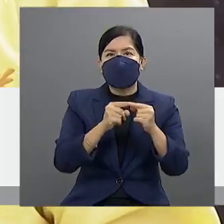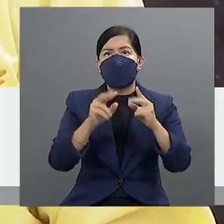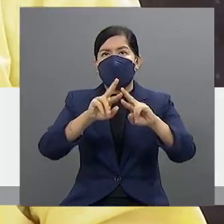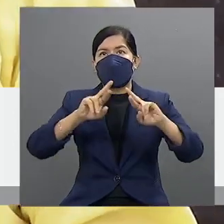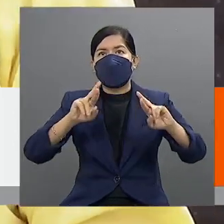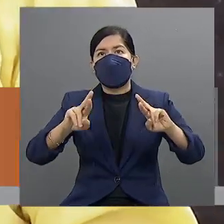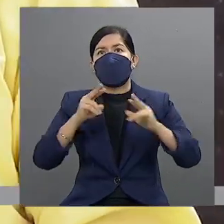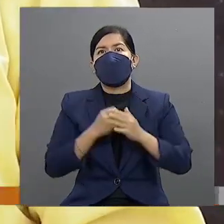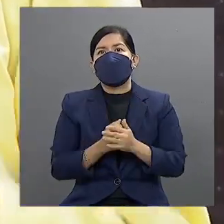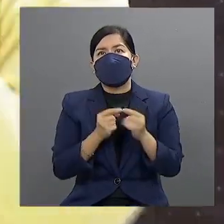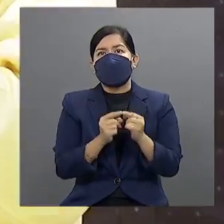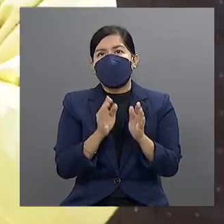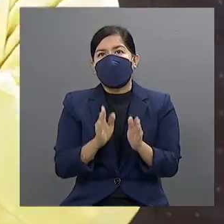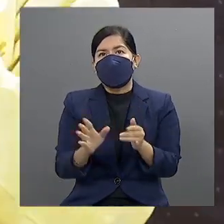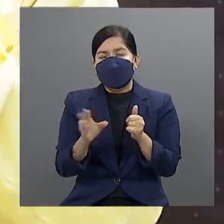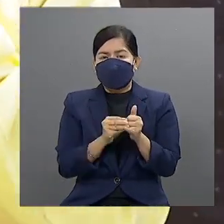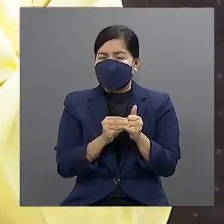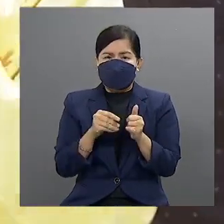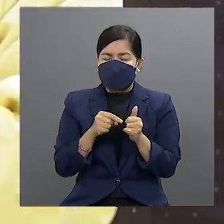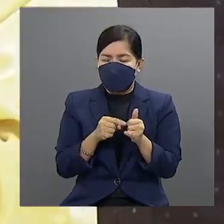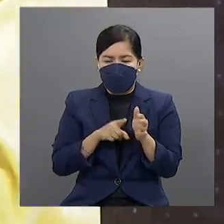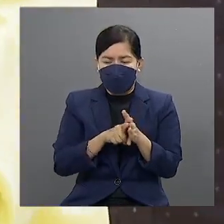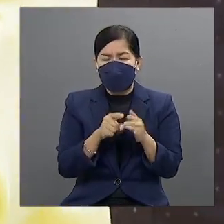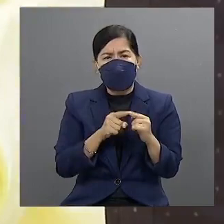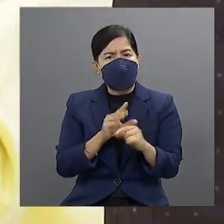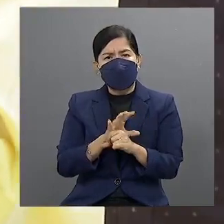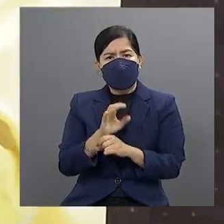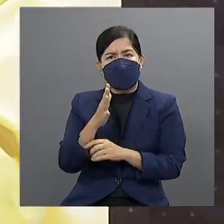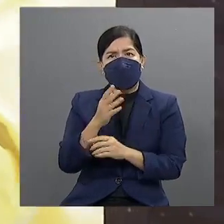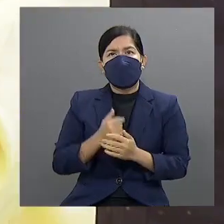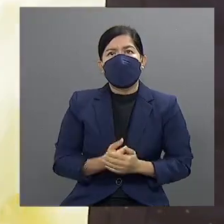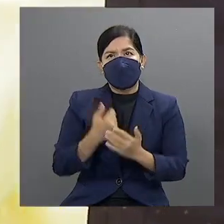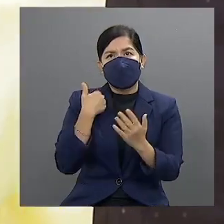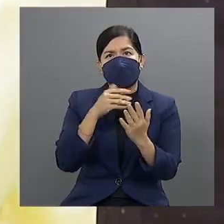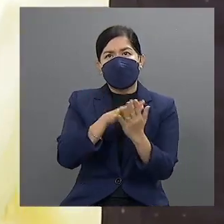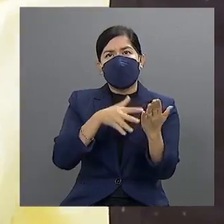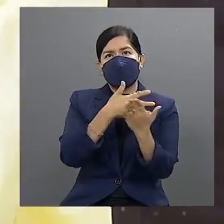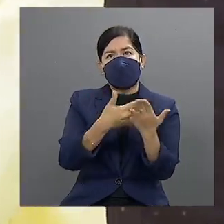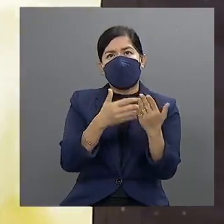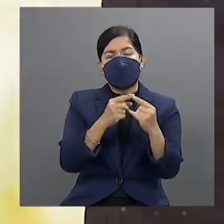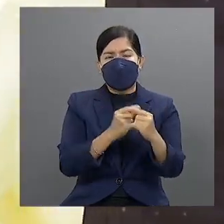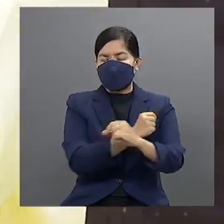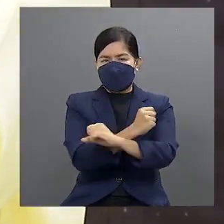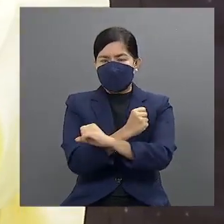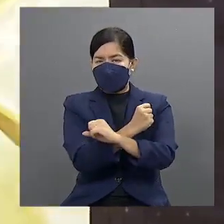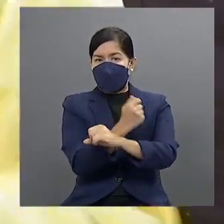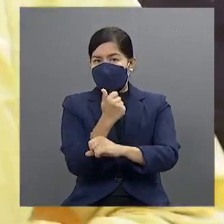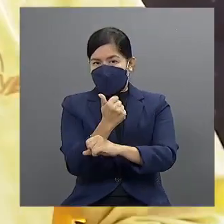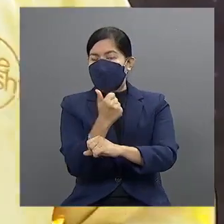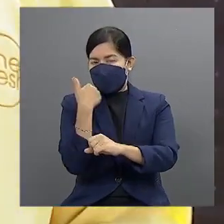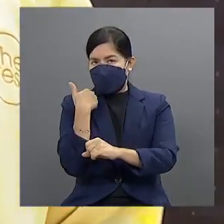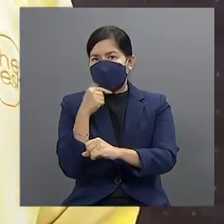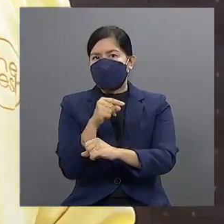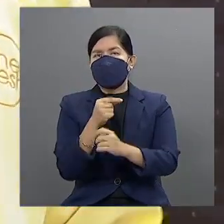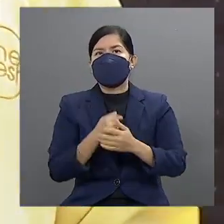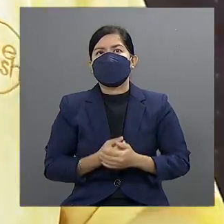ะฮะไม่มีแม้แต่คนเดียวที่ติดและมีมาตรการป้องกันที่ดีกว่าหลายๆองค์กรด้วยซ้ำอันนี้จะบ